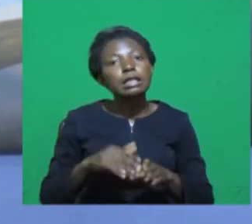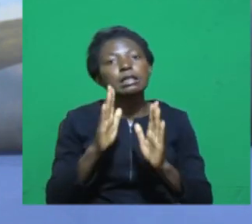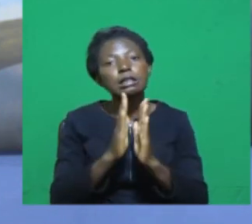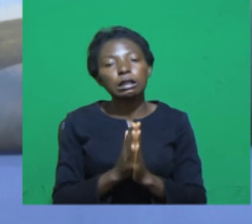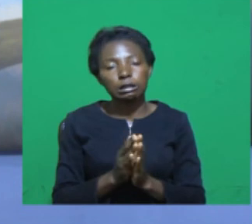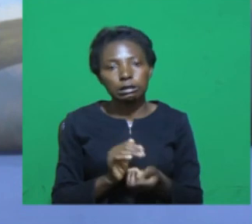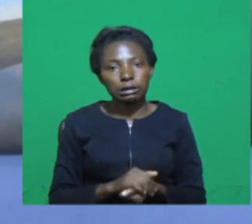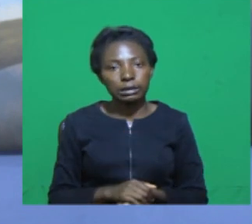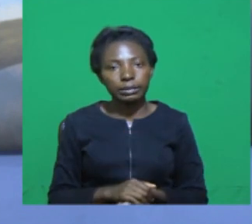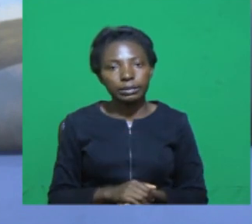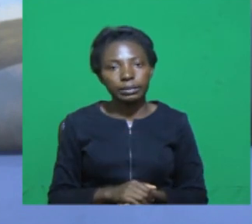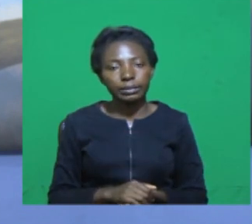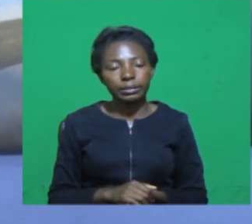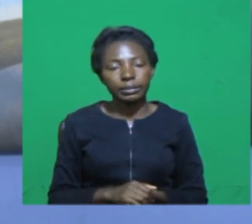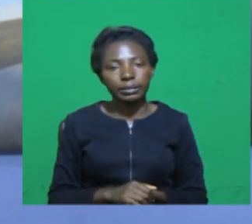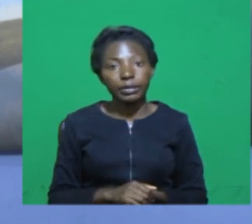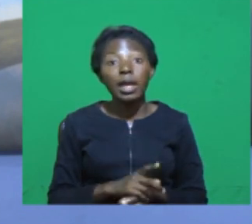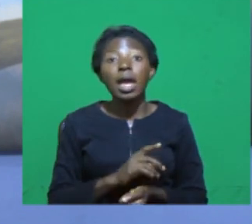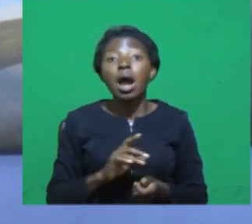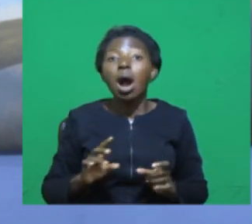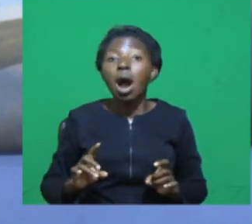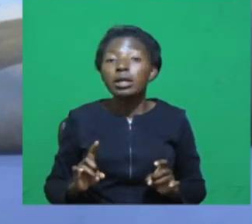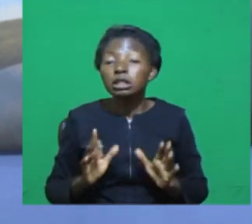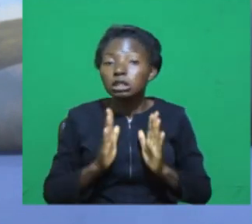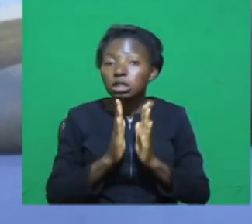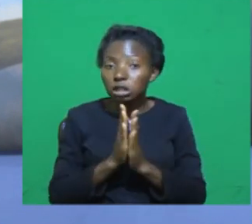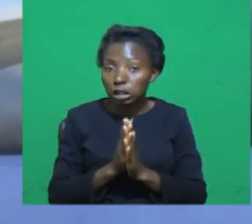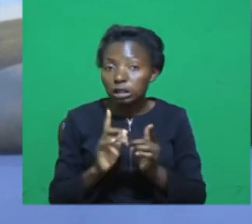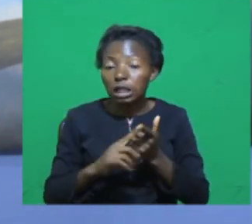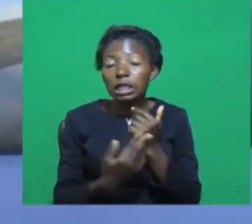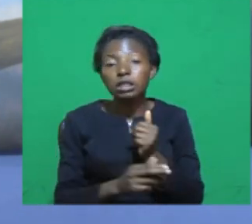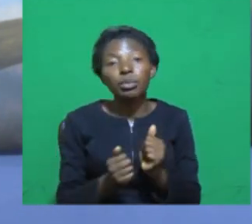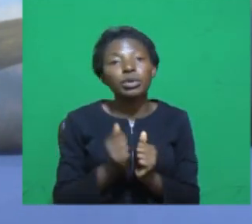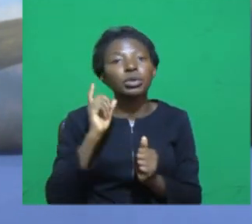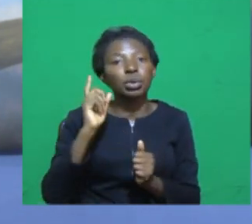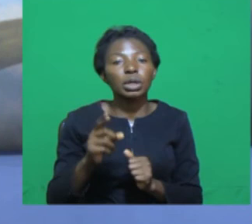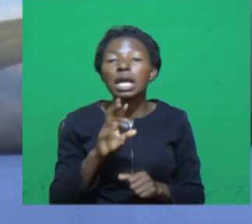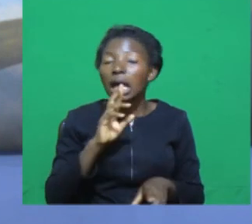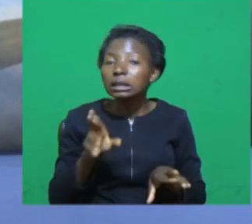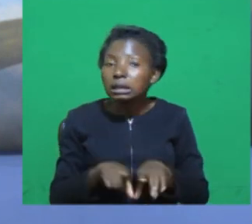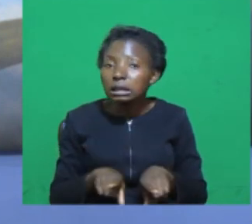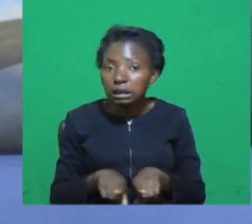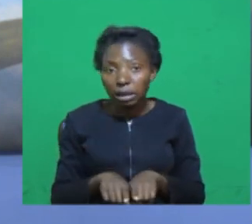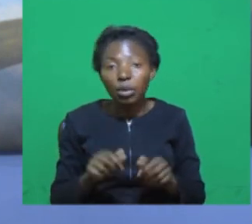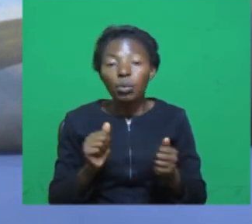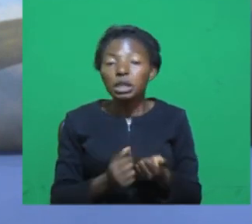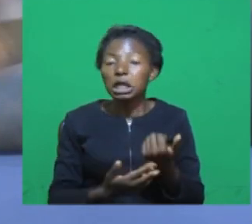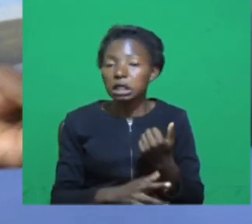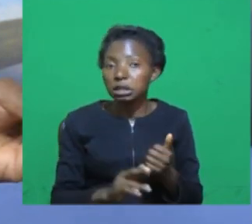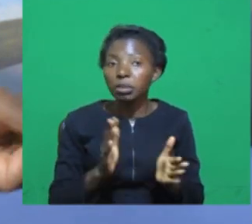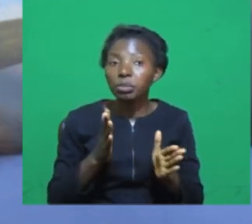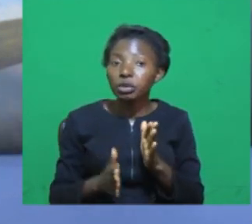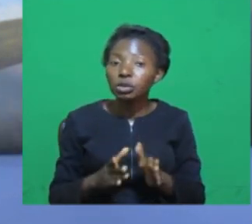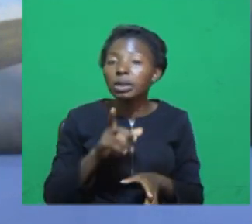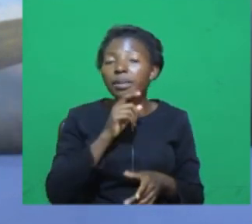Okay. Chechi zvairi ukama hwayo naMwari inofananidzwa mubhaibheri neukama huri